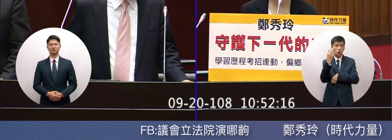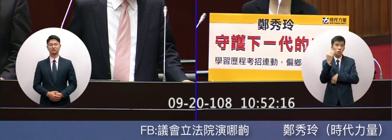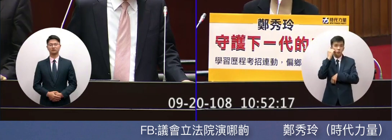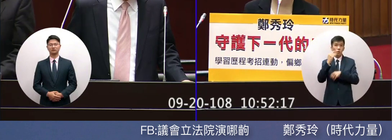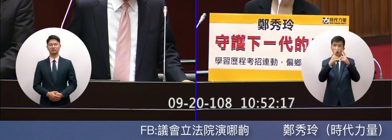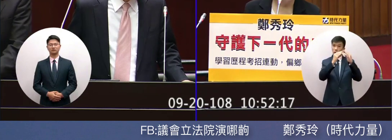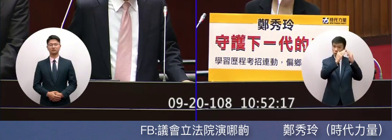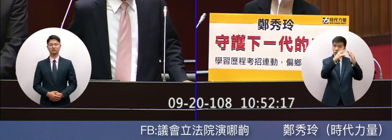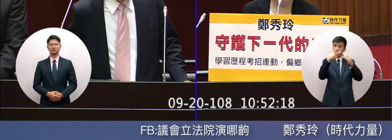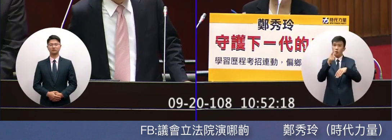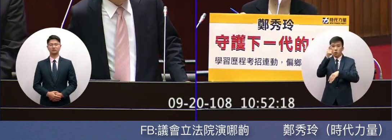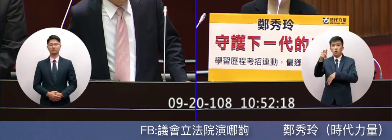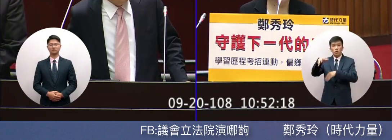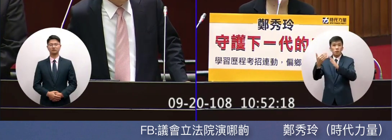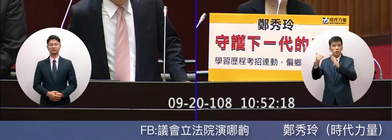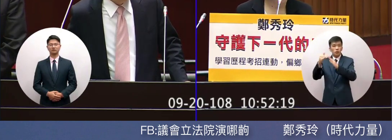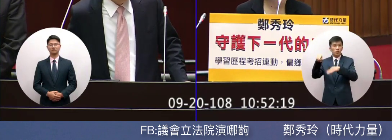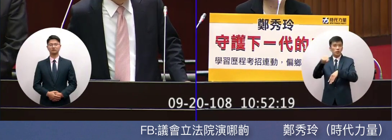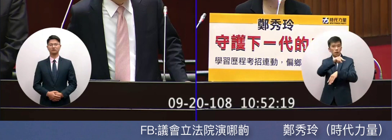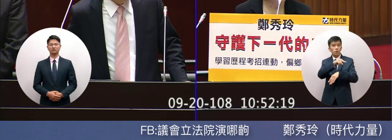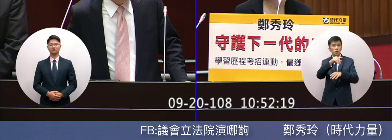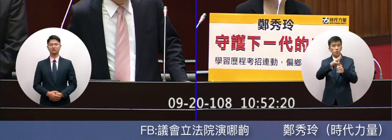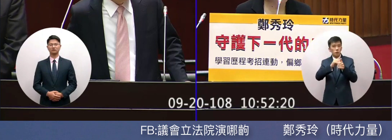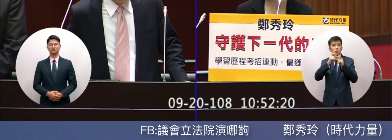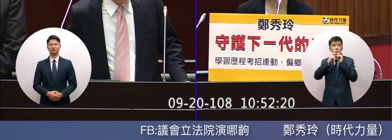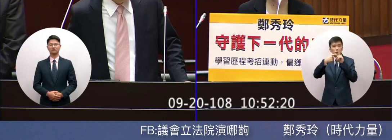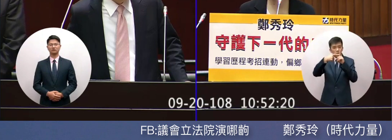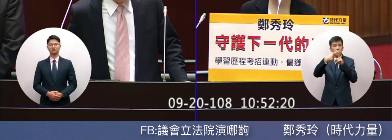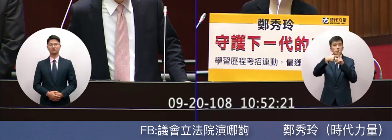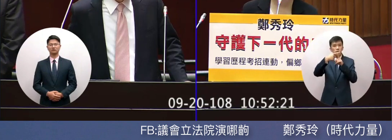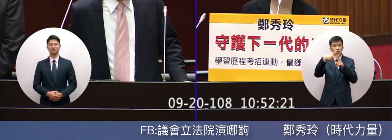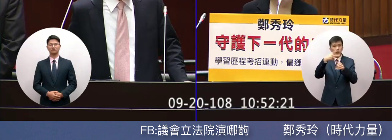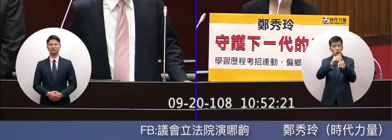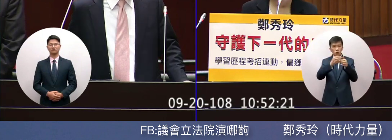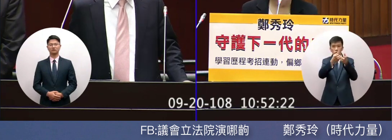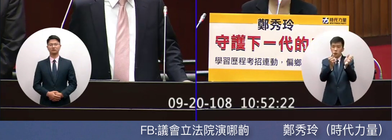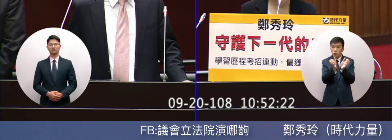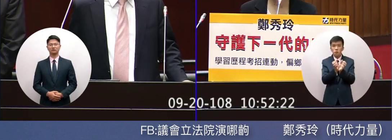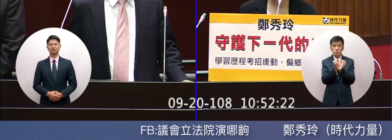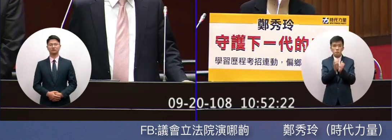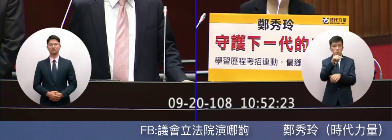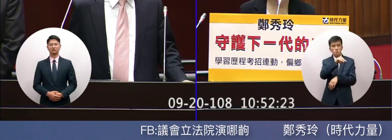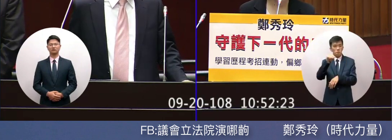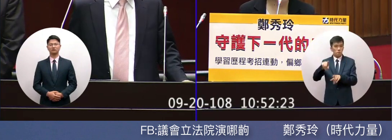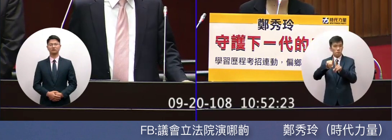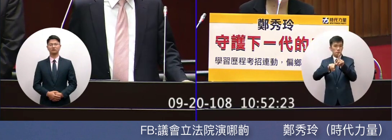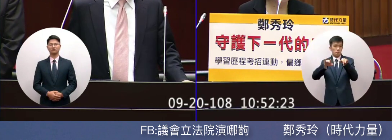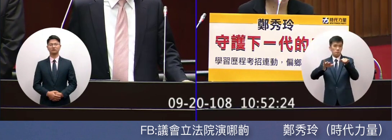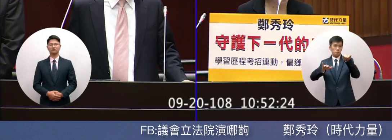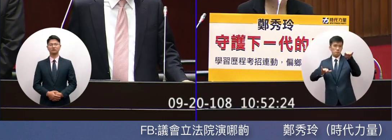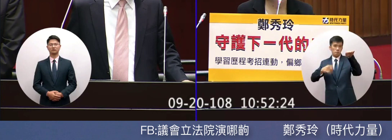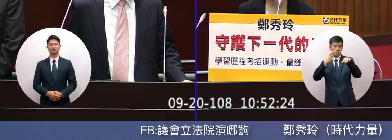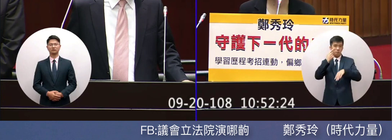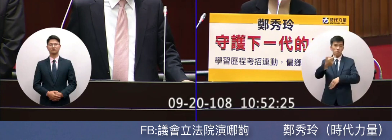课程的品质还有课程学群类别的分布有非常显著的明显的这个城乡差